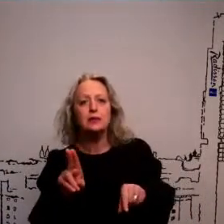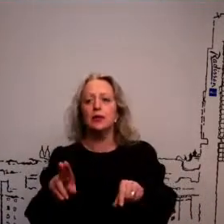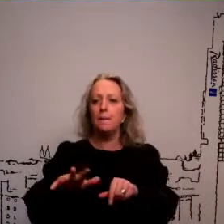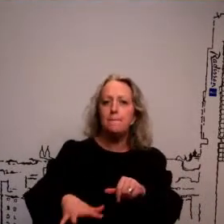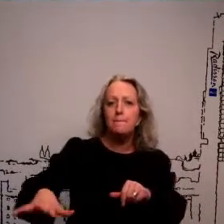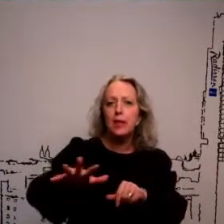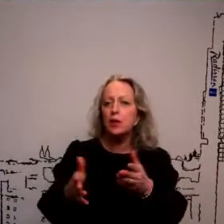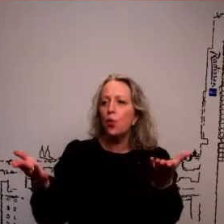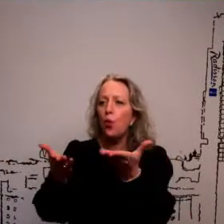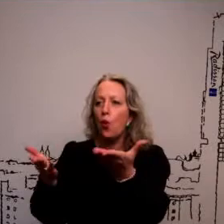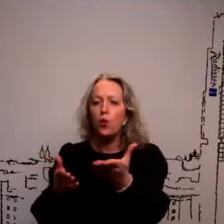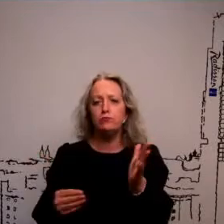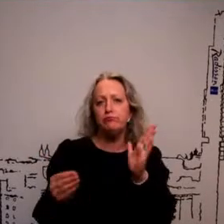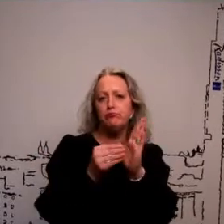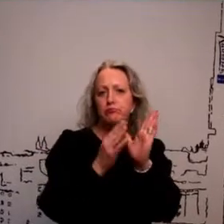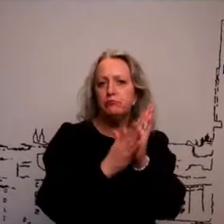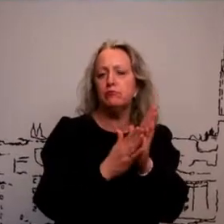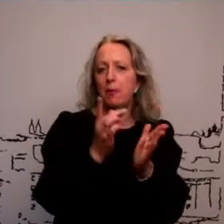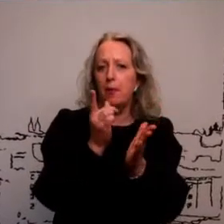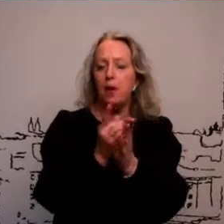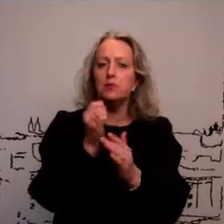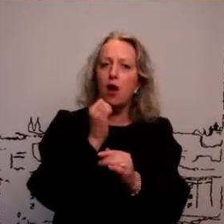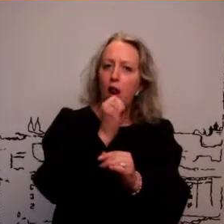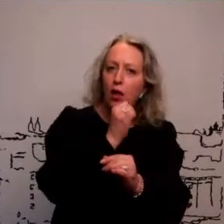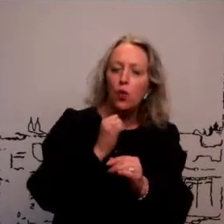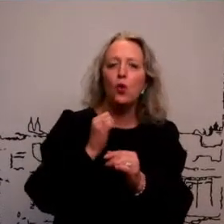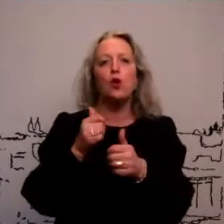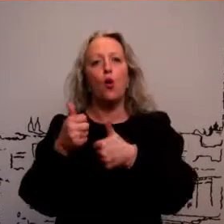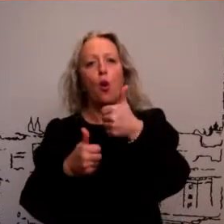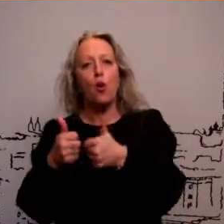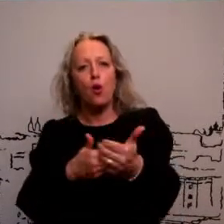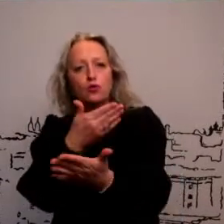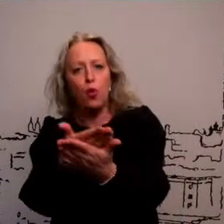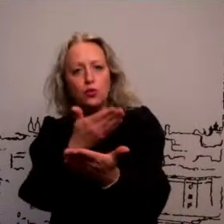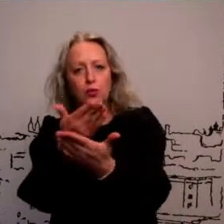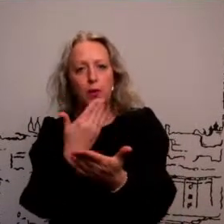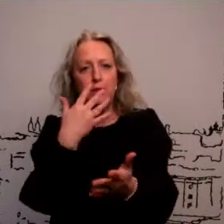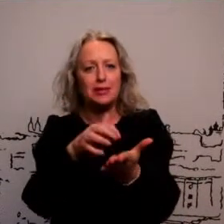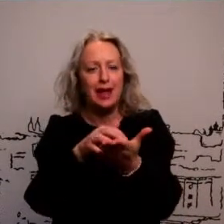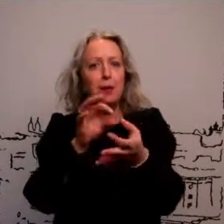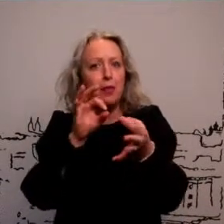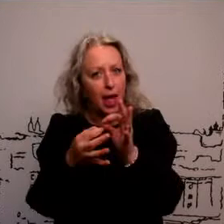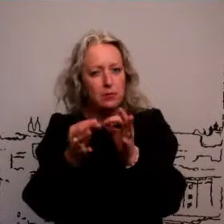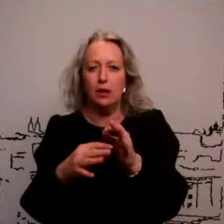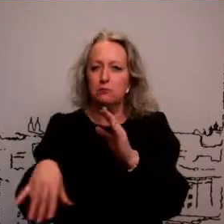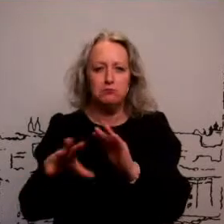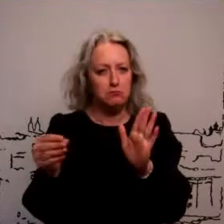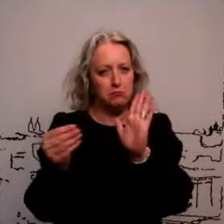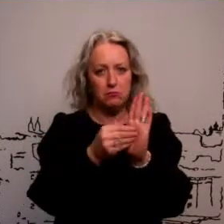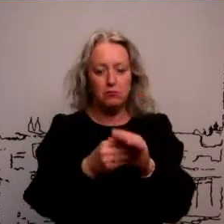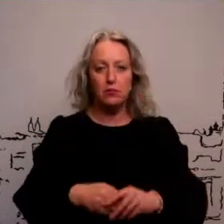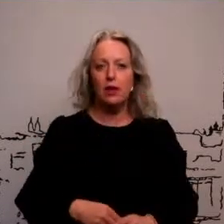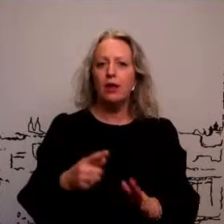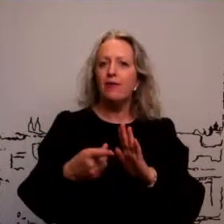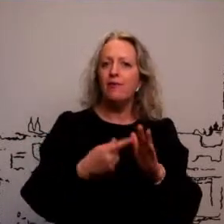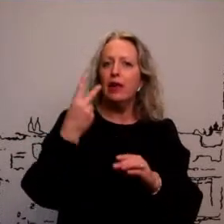ja mis see siis saladus ja konkurentsi osutamine täpselt tähendab. Siis on veel 2